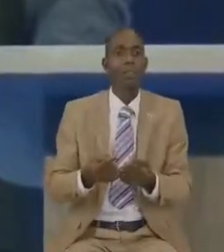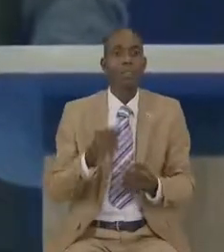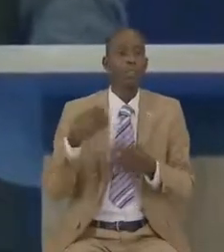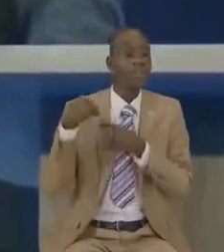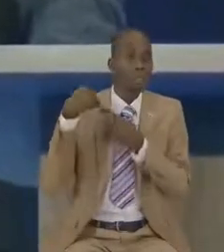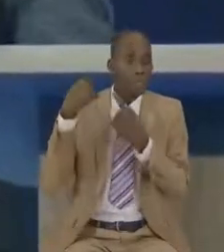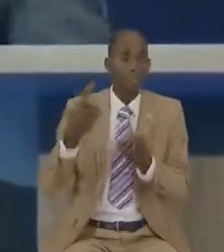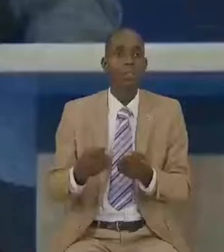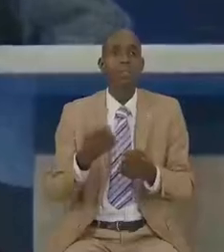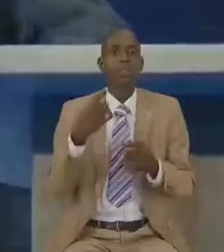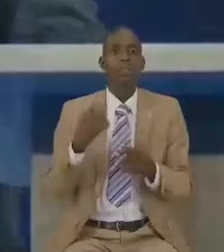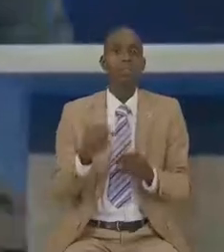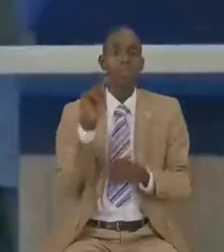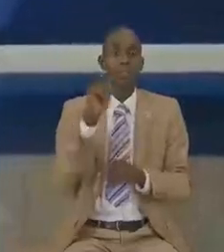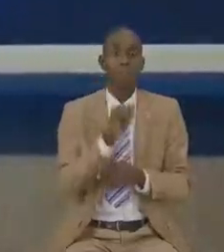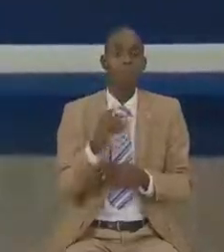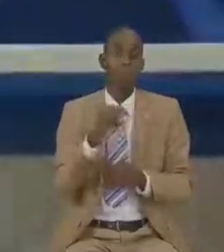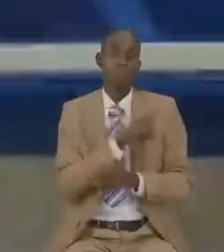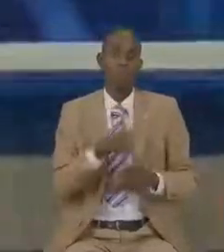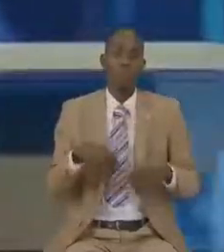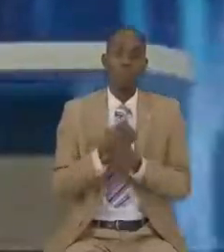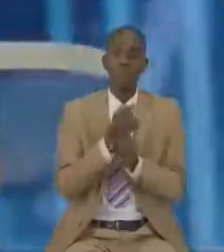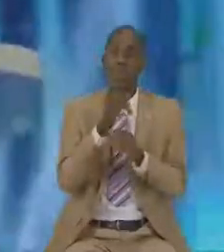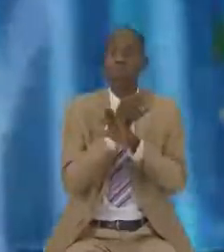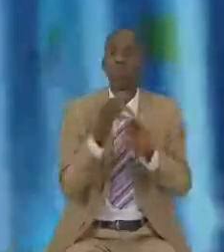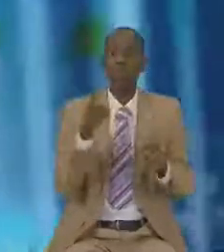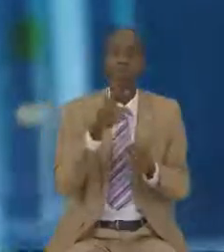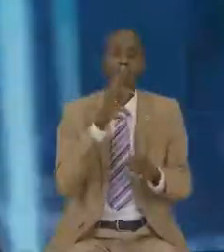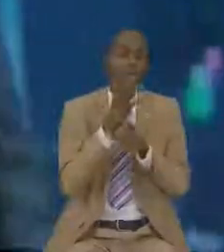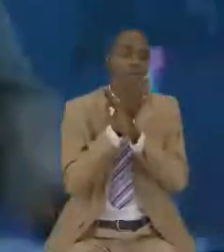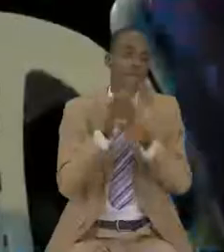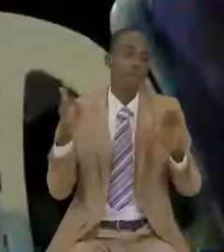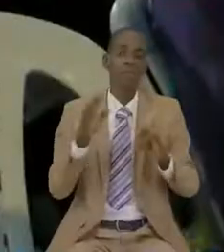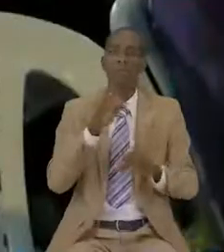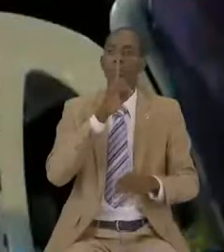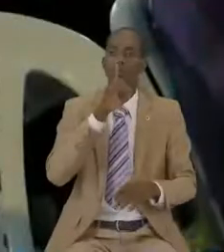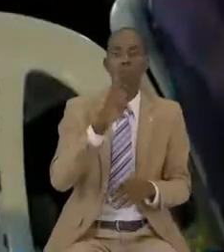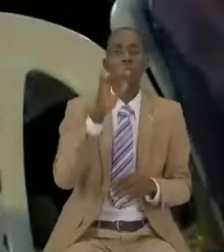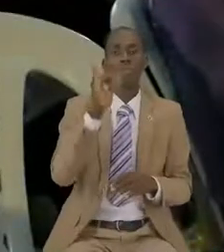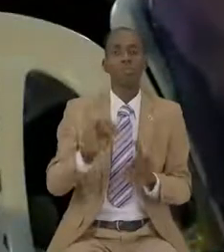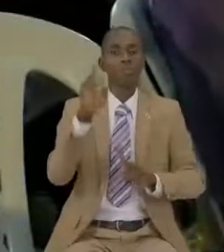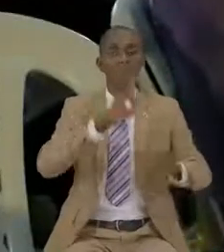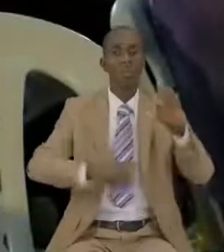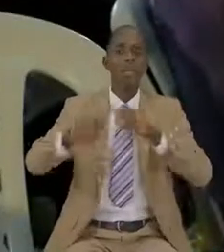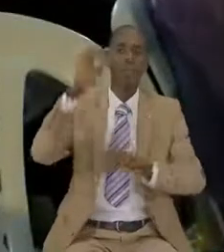affranchi, tu es libre réellement. Donnez-moi un amen.